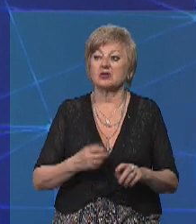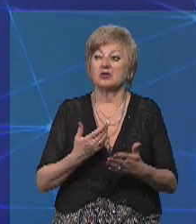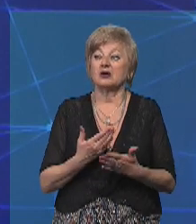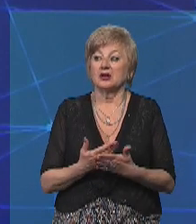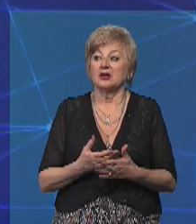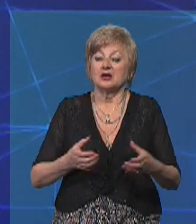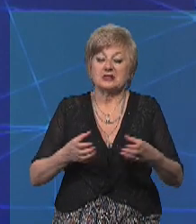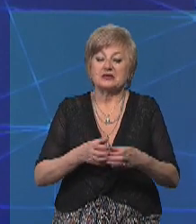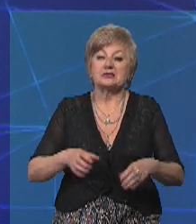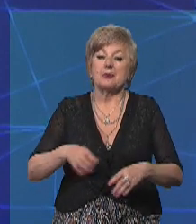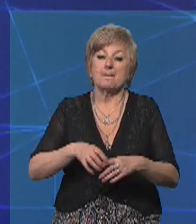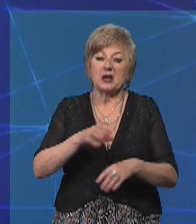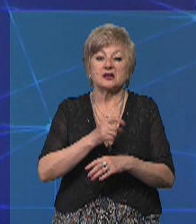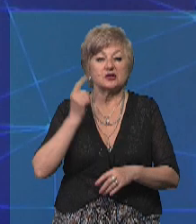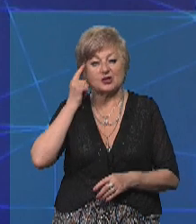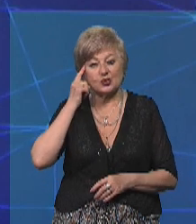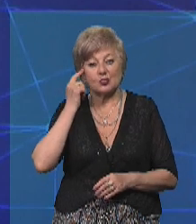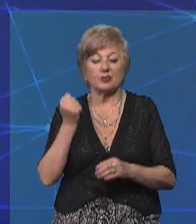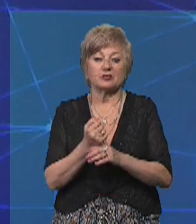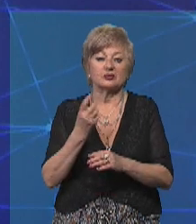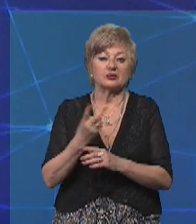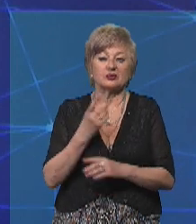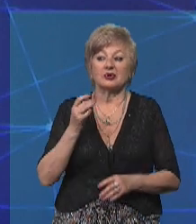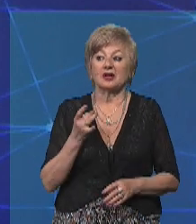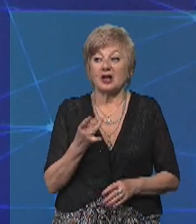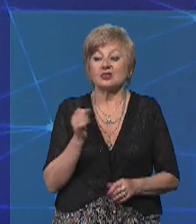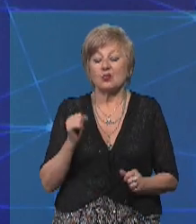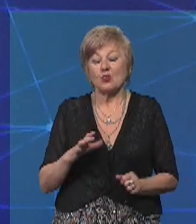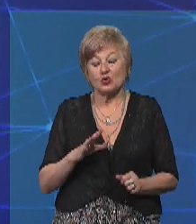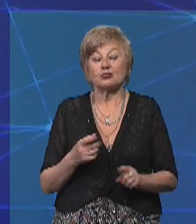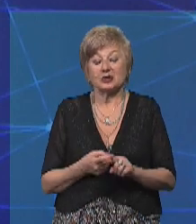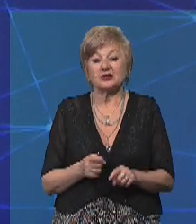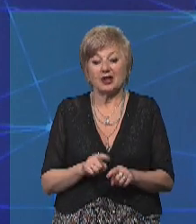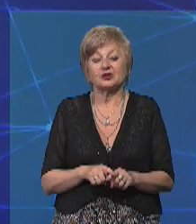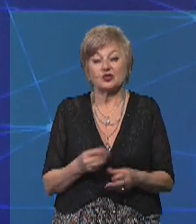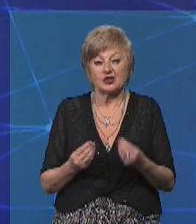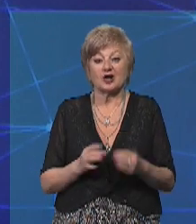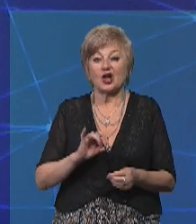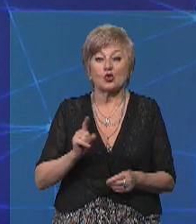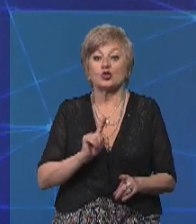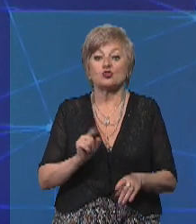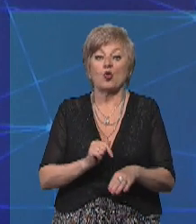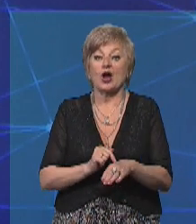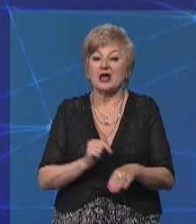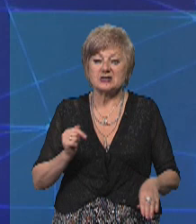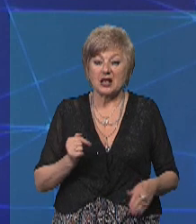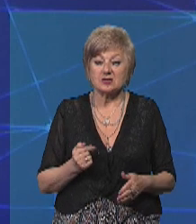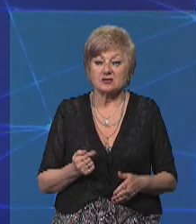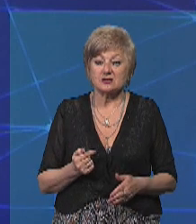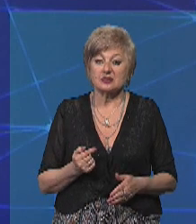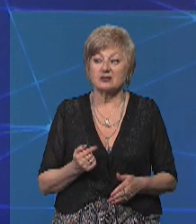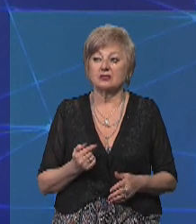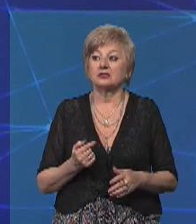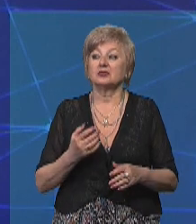деяких партій, вона завжди їм занижує в декілька разів. Можливо, це і зіграло свою роль. Що стосується